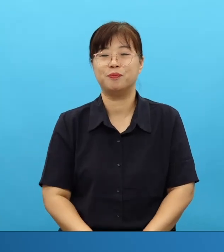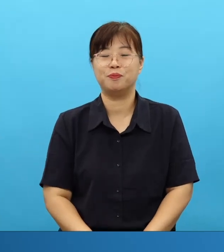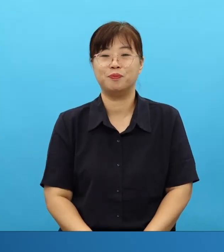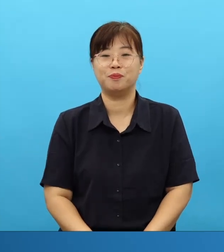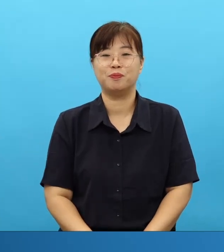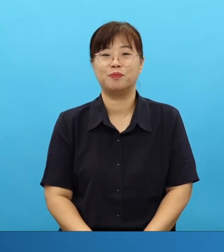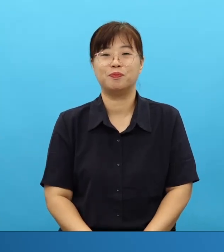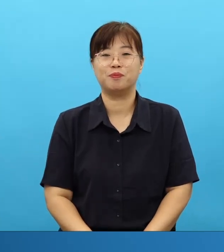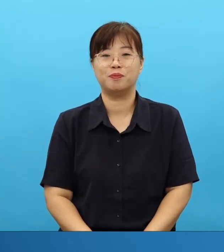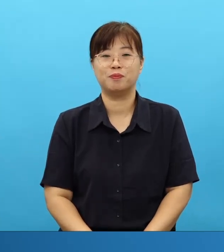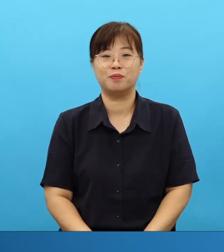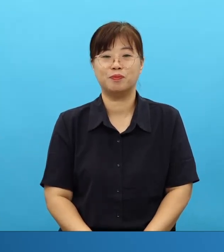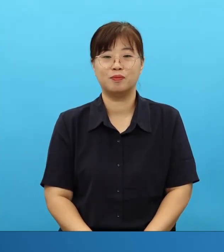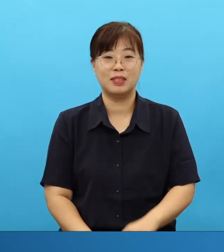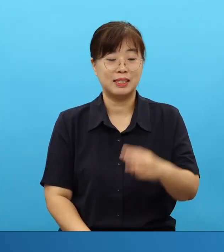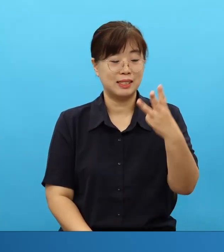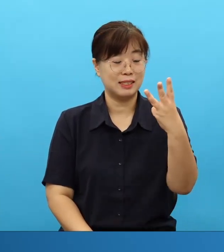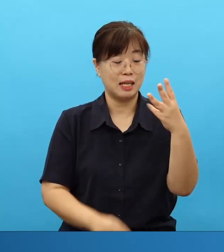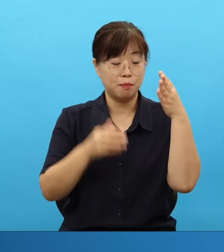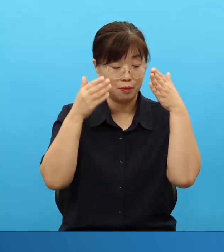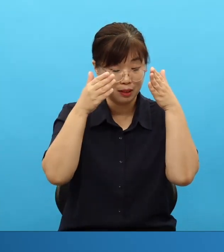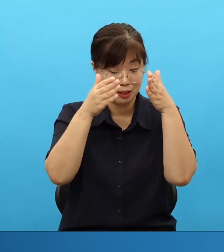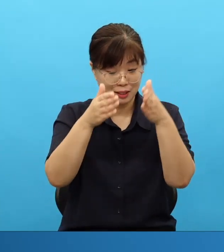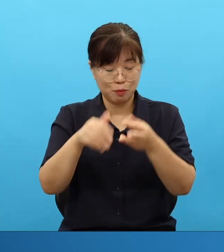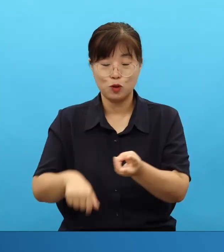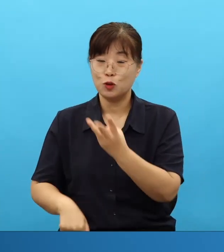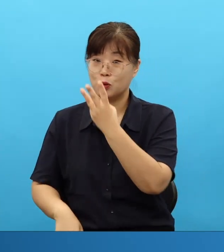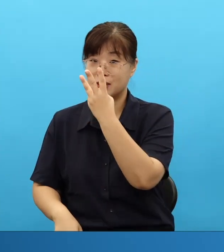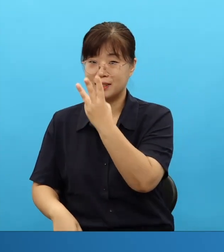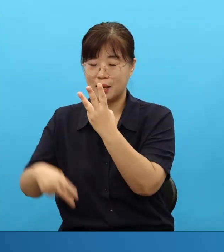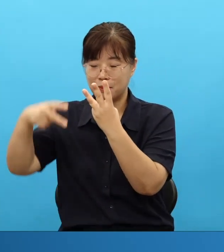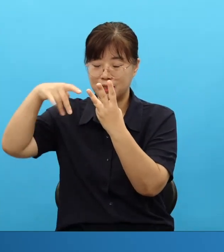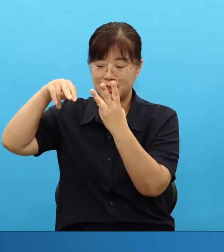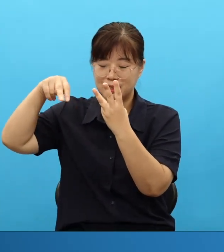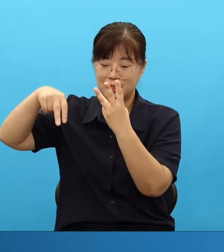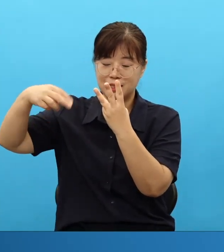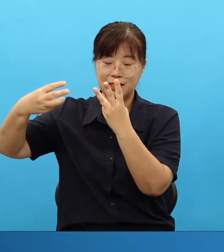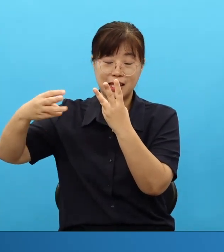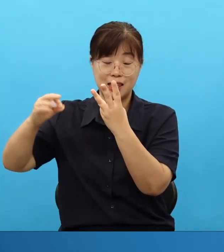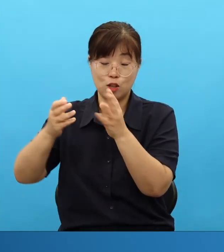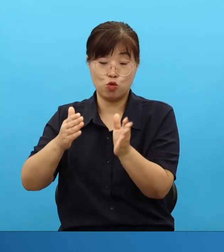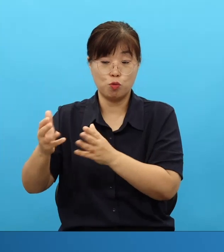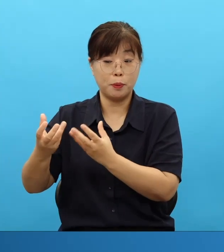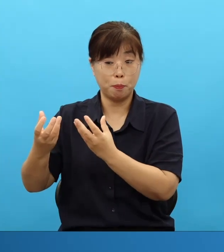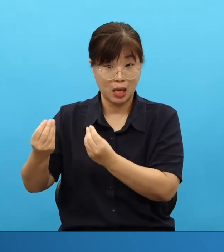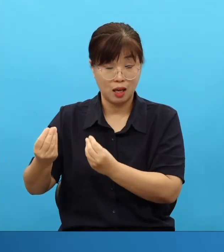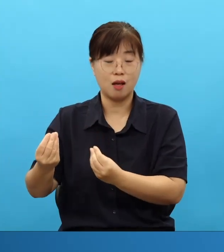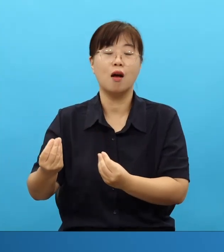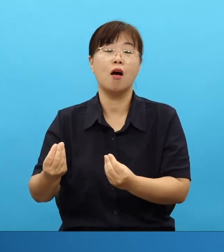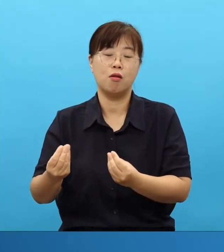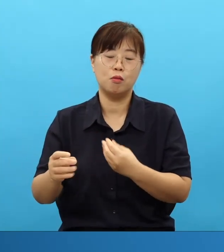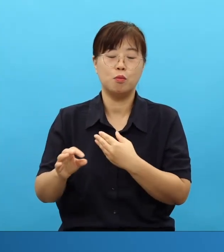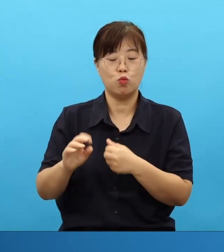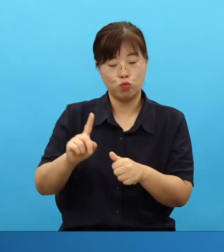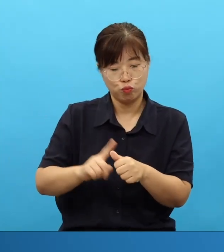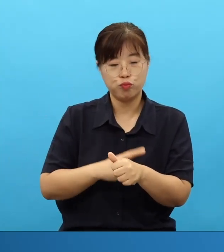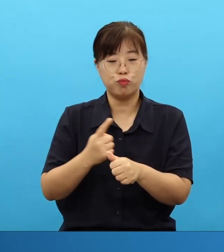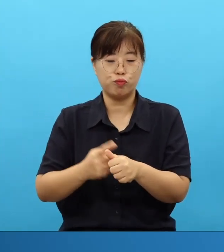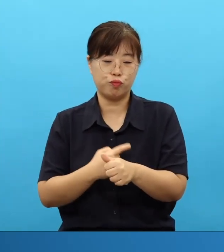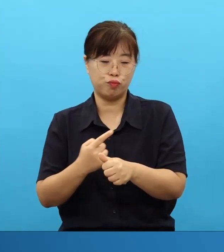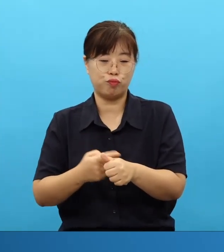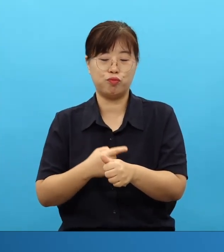있습니다 아무래도 우리 중직자들이이 런드를 키워야 되기 때문에 여러분이 먼저 한번